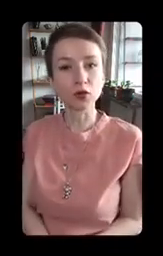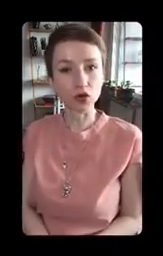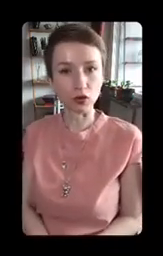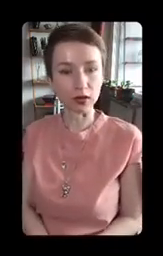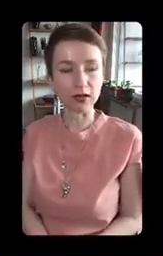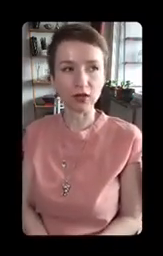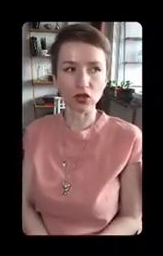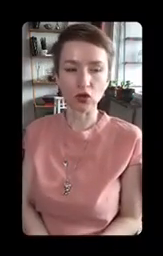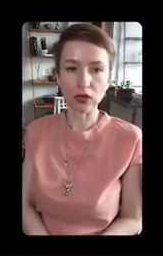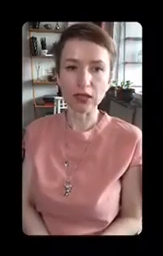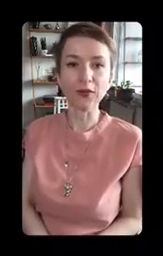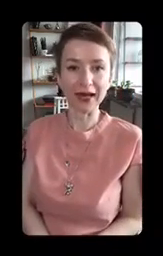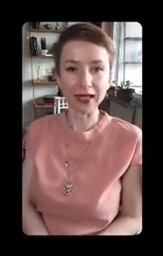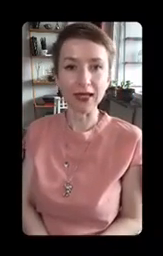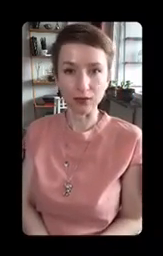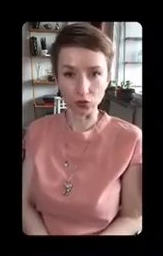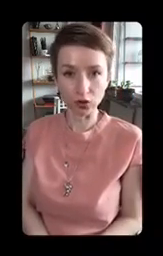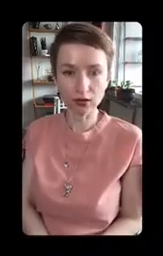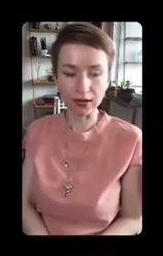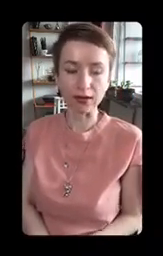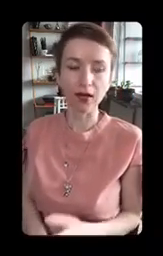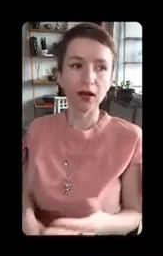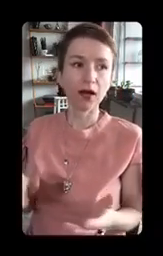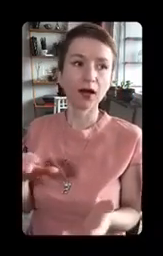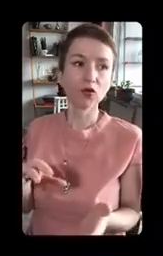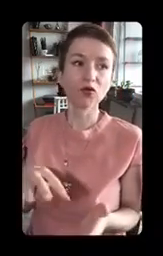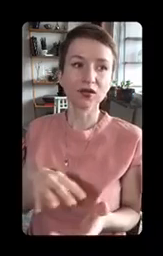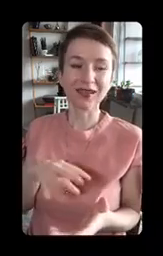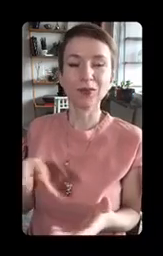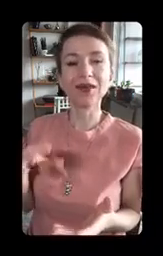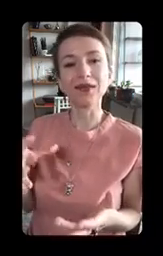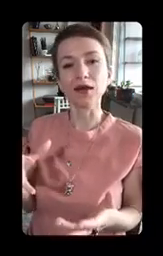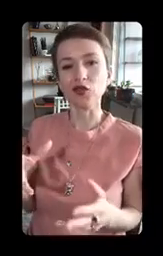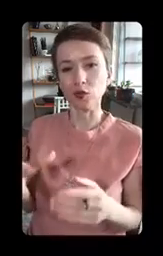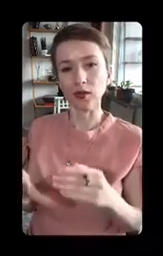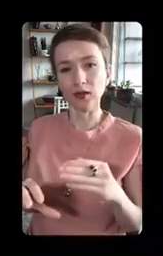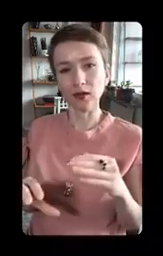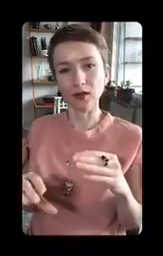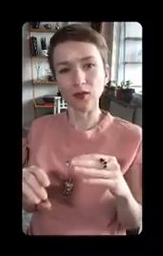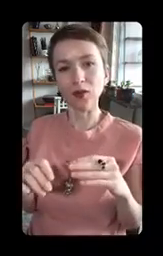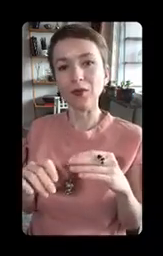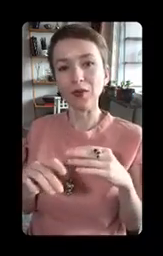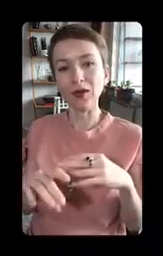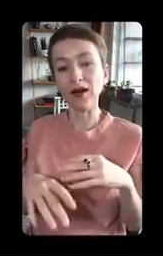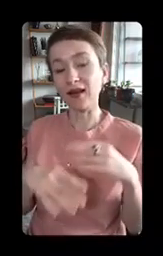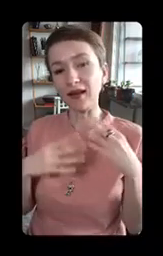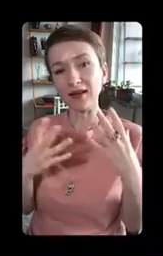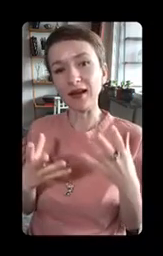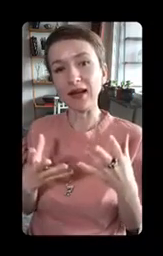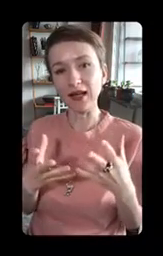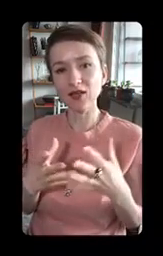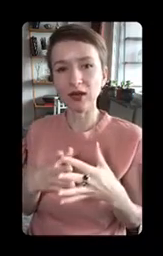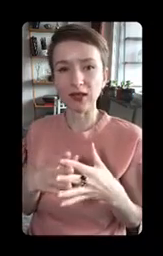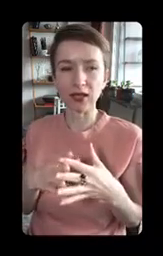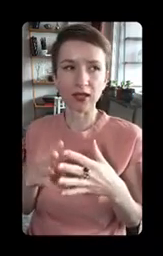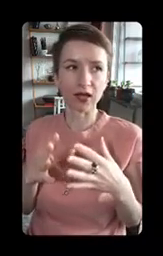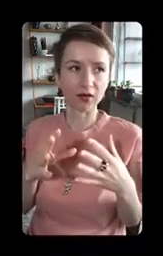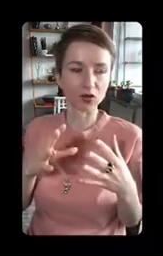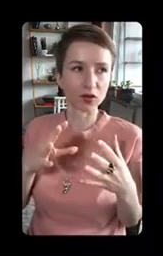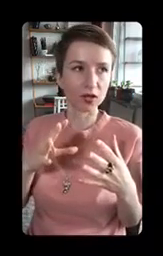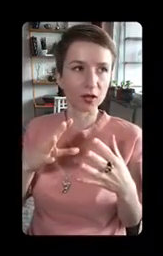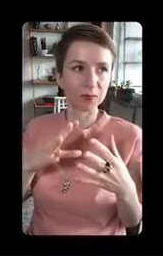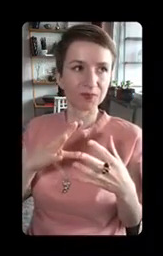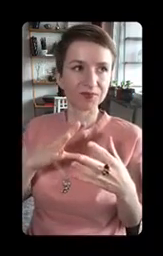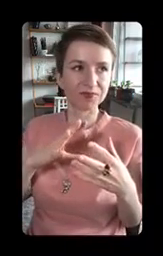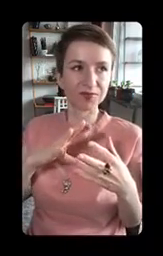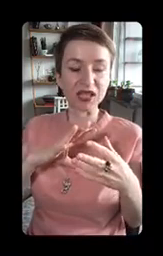Для шведов это был шок. И говорит, что целое поколение мужчин тогда, оно запило, что была проблема алкоголизма. Это как